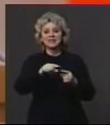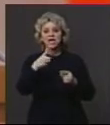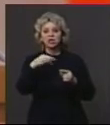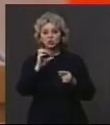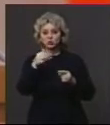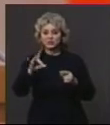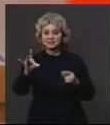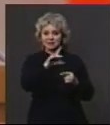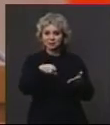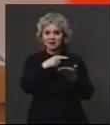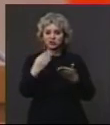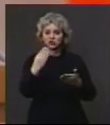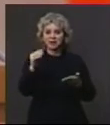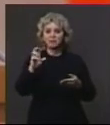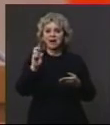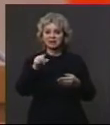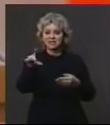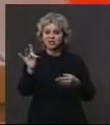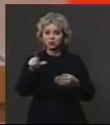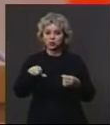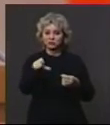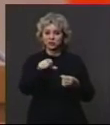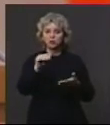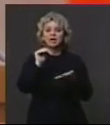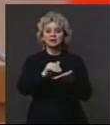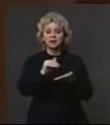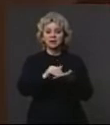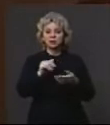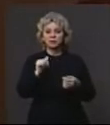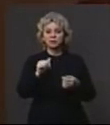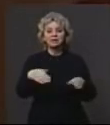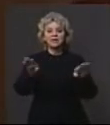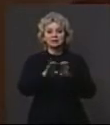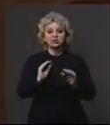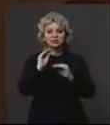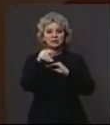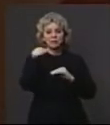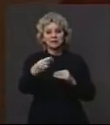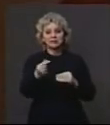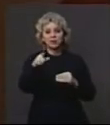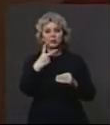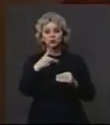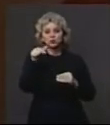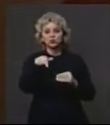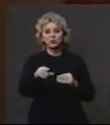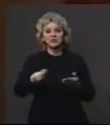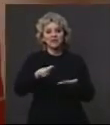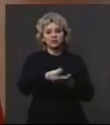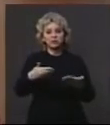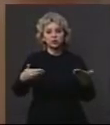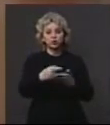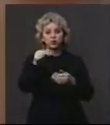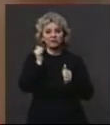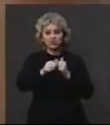Красно-Сулинский районы, города Шахты, Батайск, Ростов-на-Дону, Таганрог. Также дополнительные деньги предусмотрены на выплату